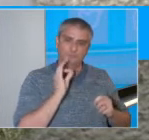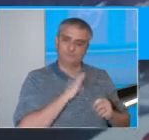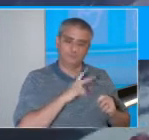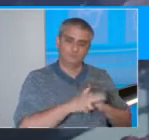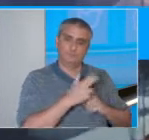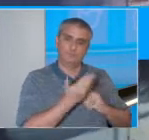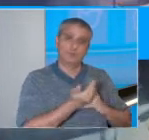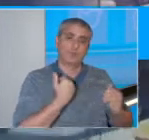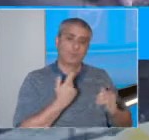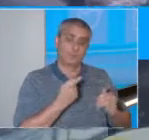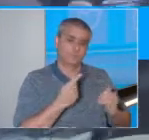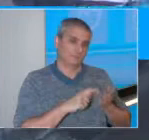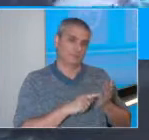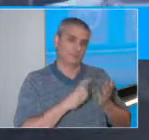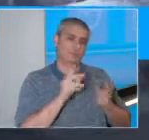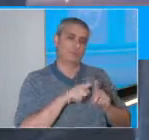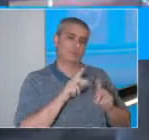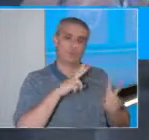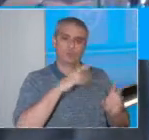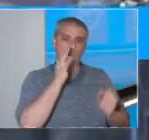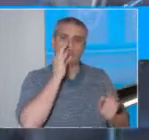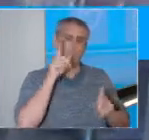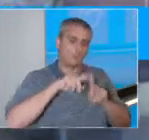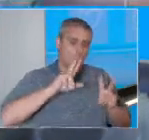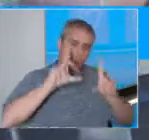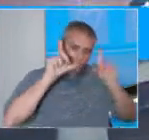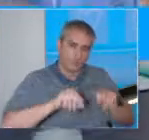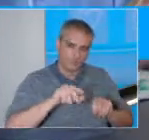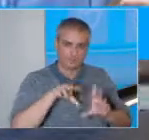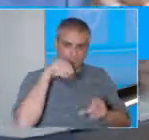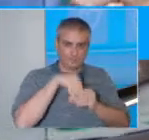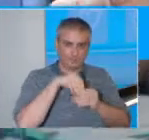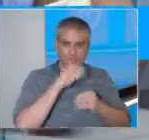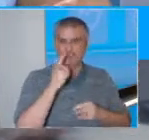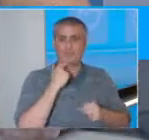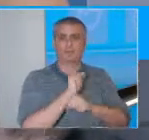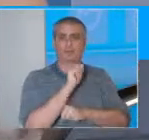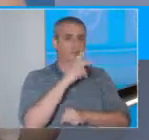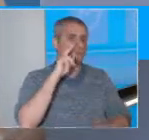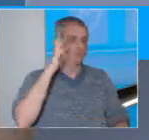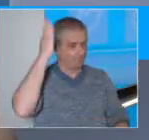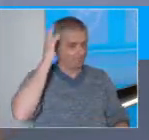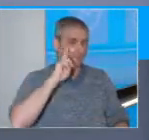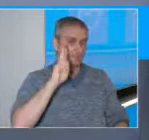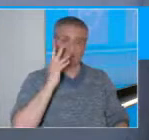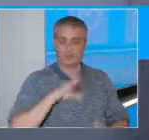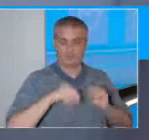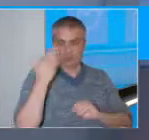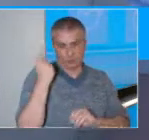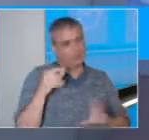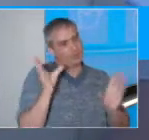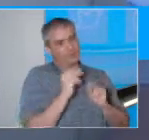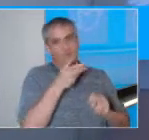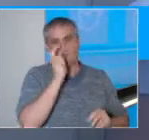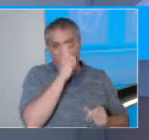ורוצים לחתוך אותה מוקדם, כי זוהי הקשית של נתניהו. אתה זוכר, כל הזמן זה היה טענה לגבי שקד ובנט גם בבחירות הקודמות, שהם הלכו